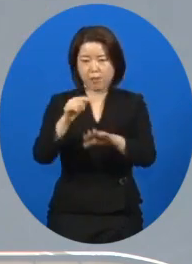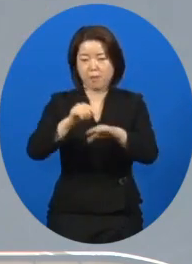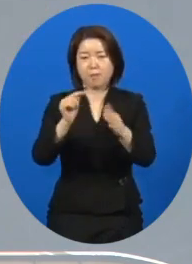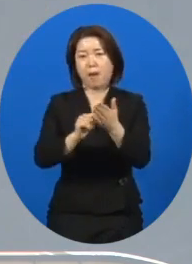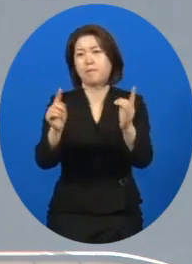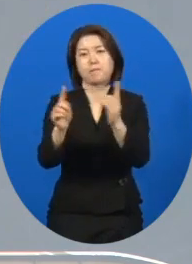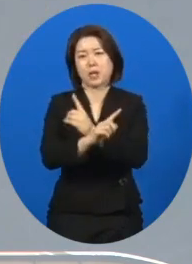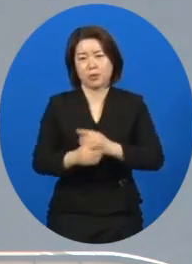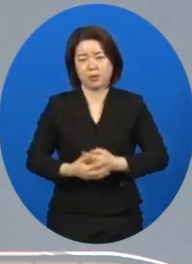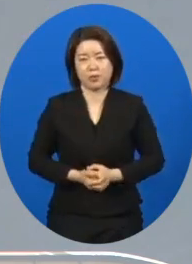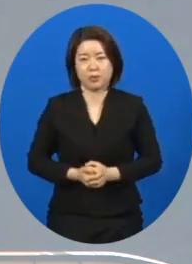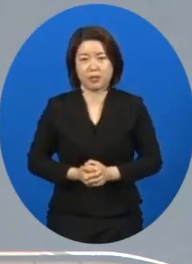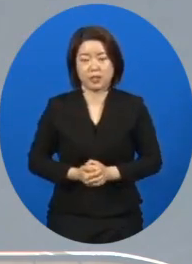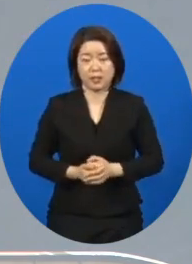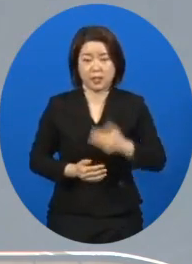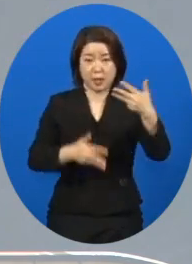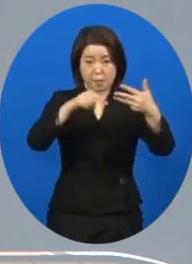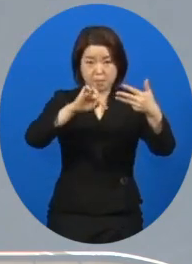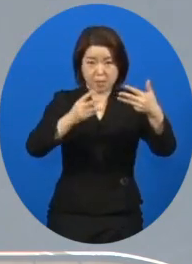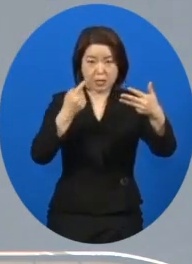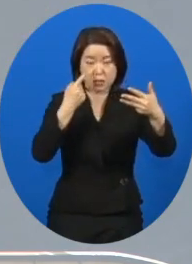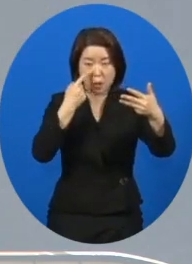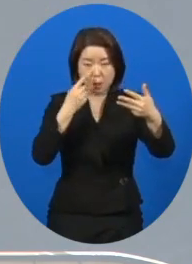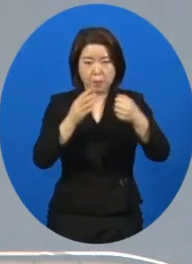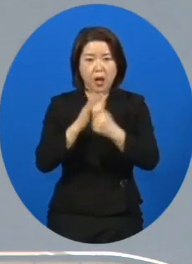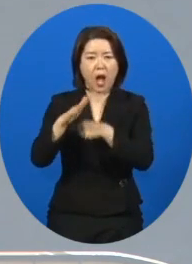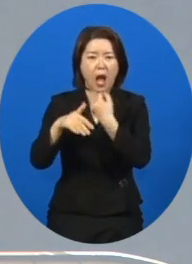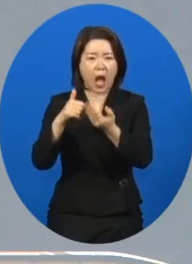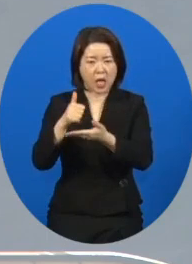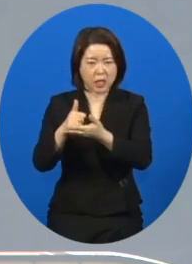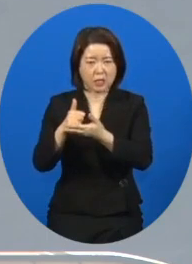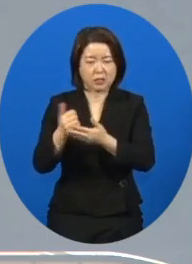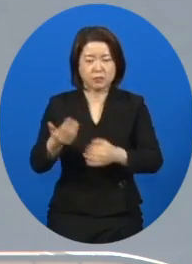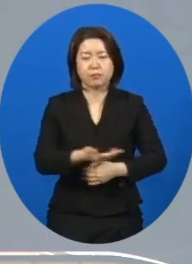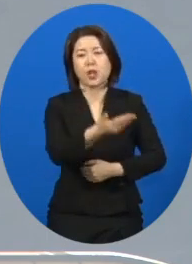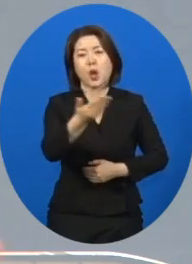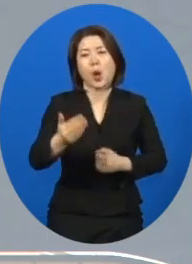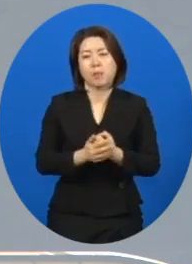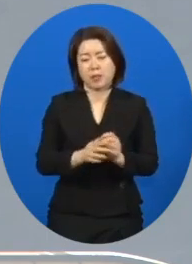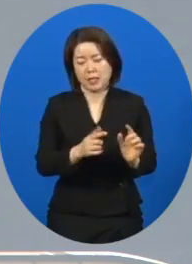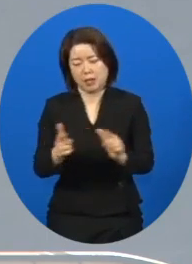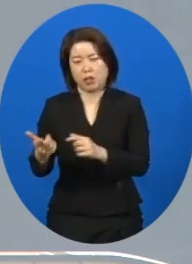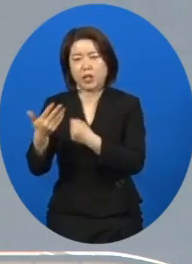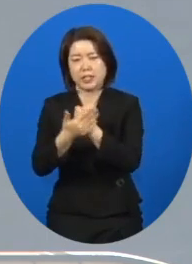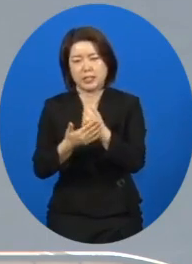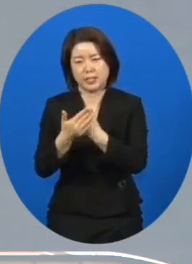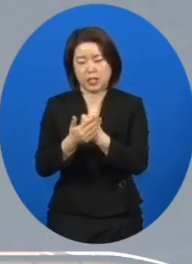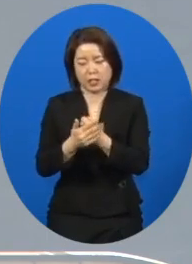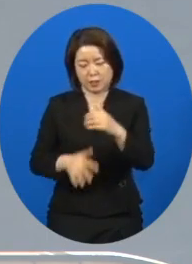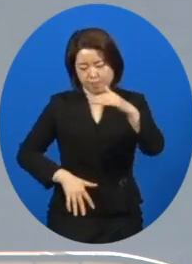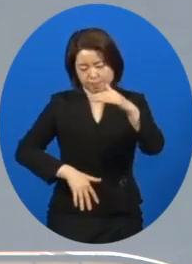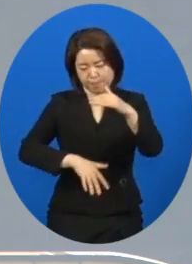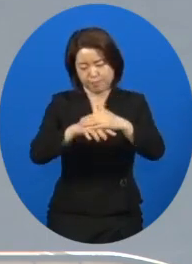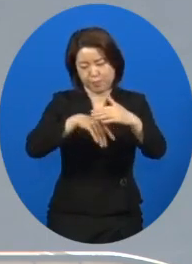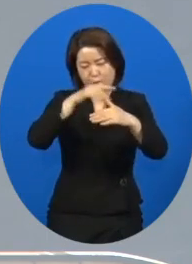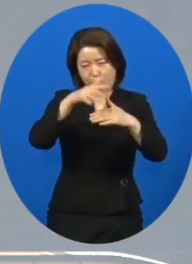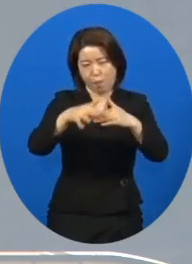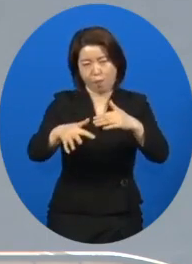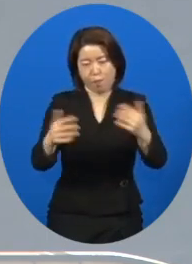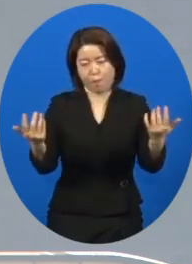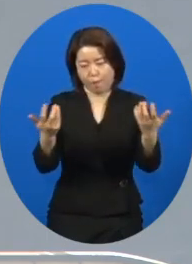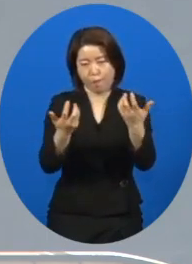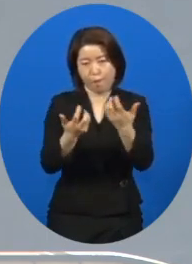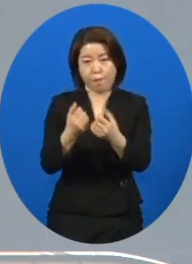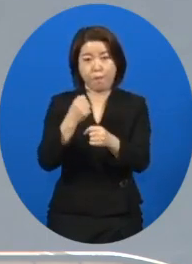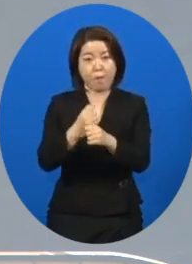달라져요. 8절에 보면 하나님께서는 여러분에게 온갖 은혜가 넘치게 하실 수